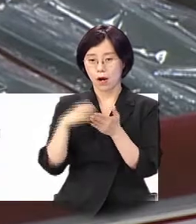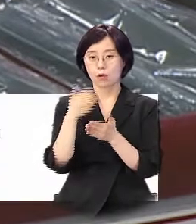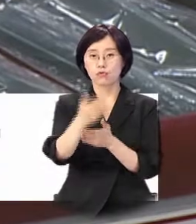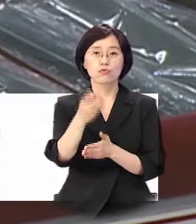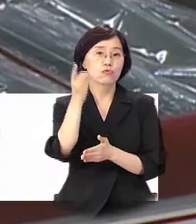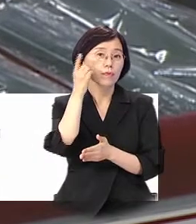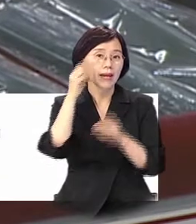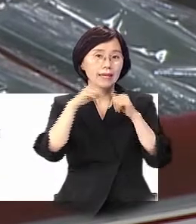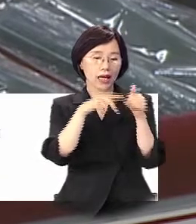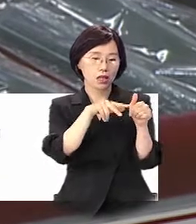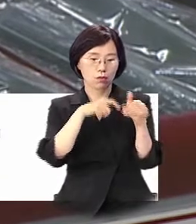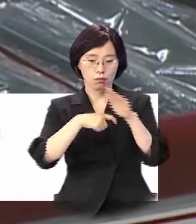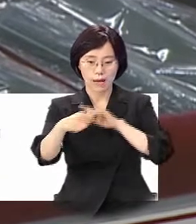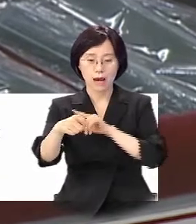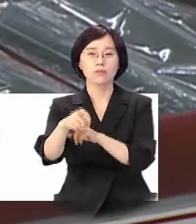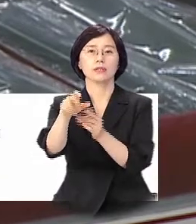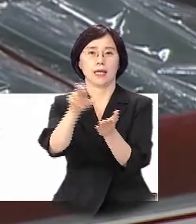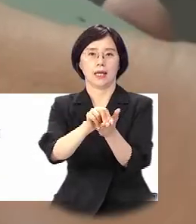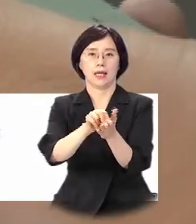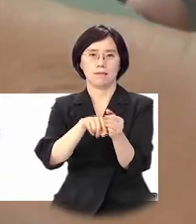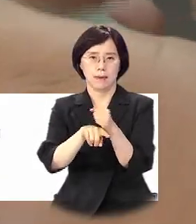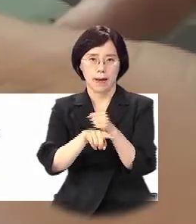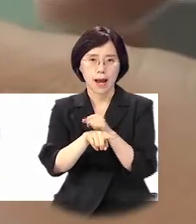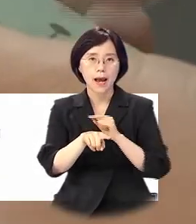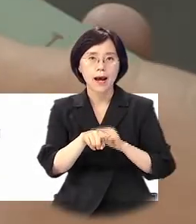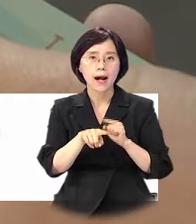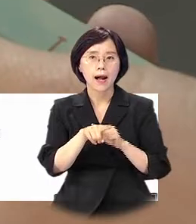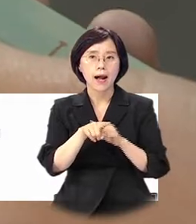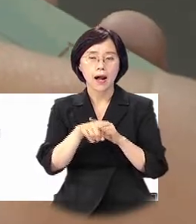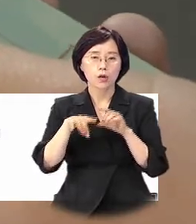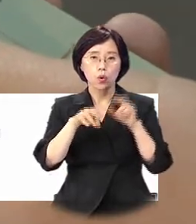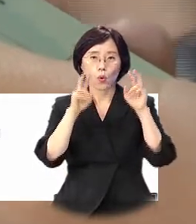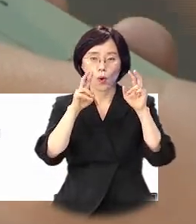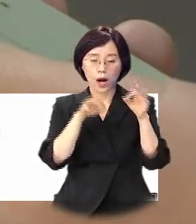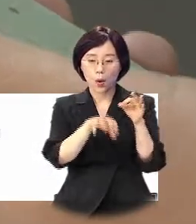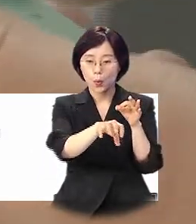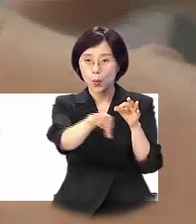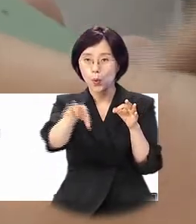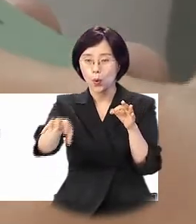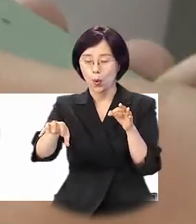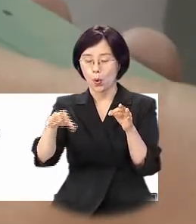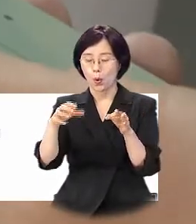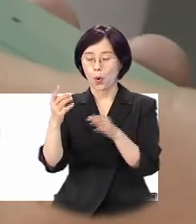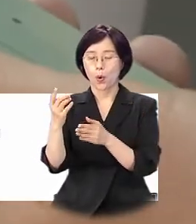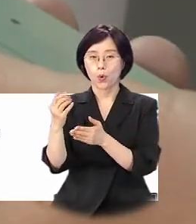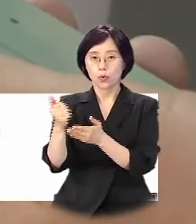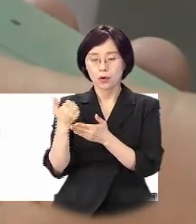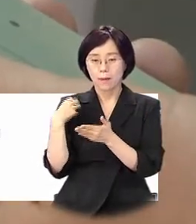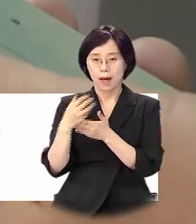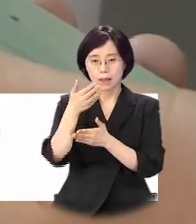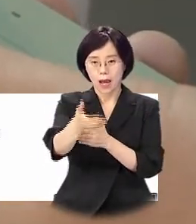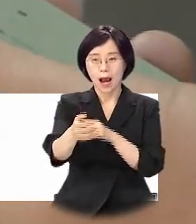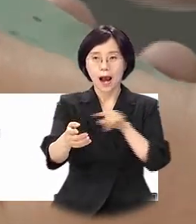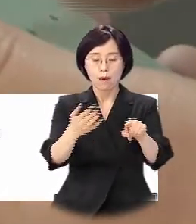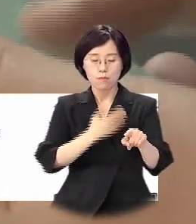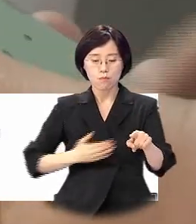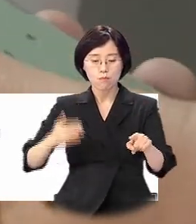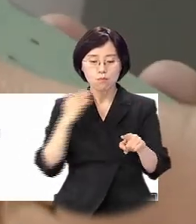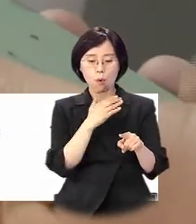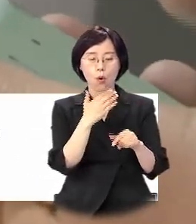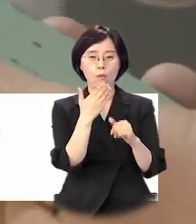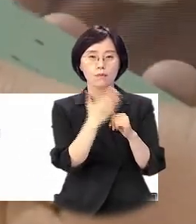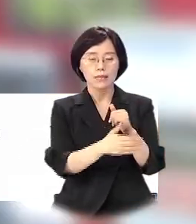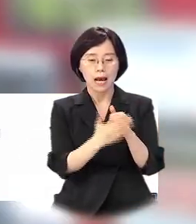전화기의 개인정보 유출도 도마에 올랐습니다. 이통사 대리점들이 고객이 반납한 전화기에서 신체 사진을